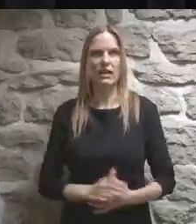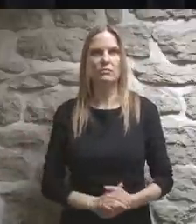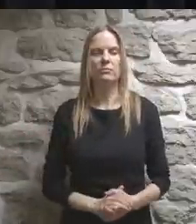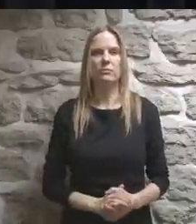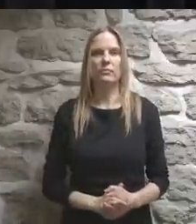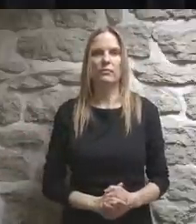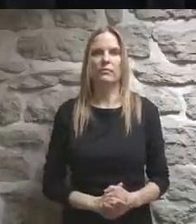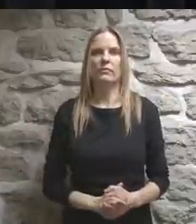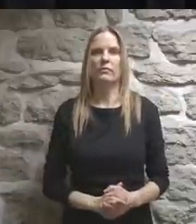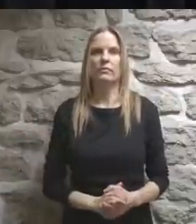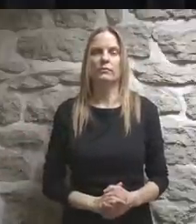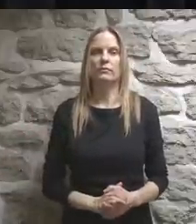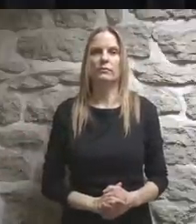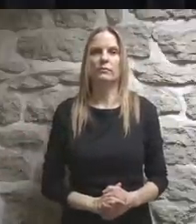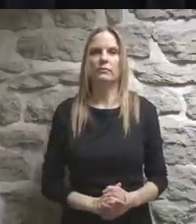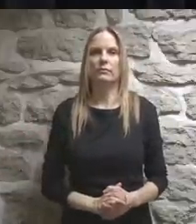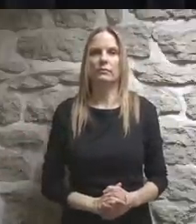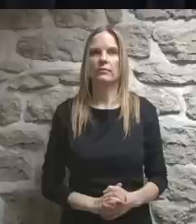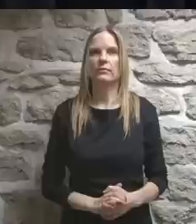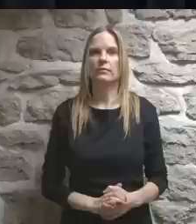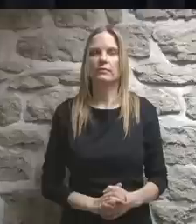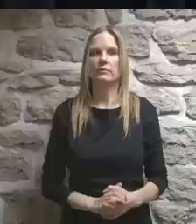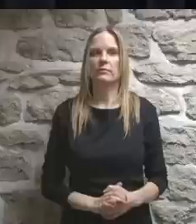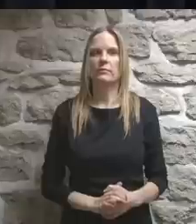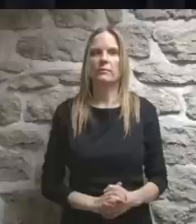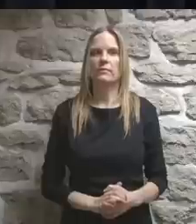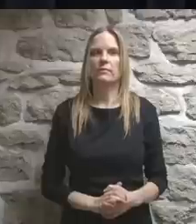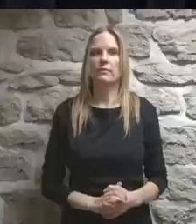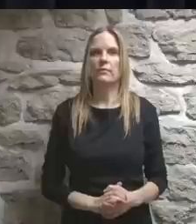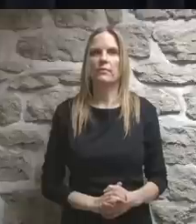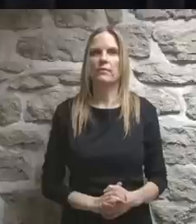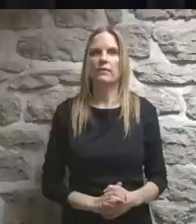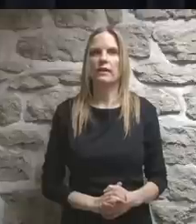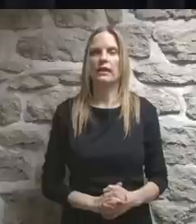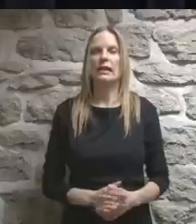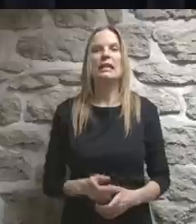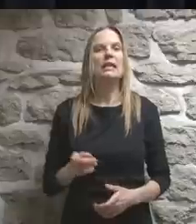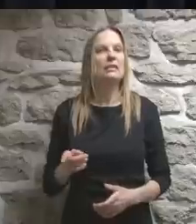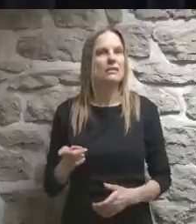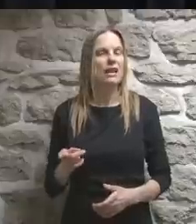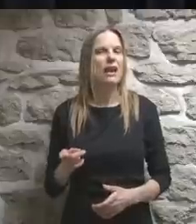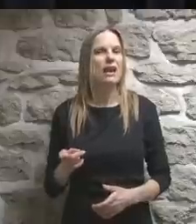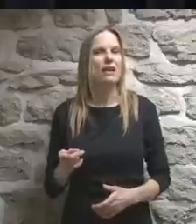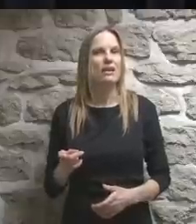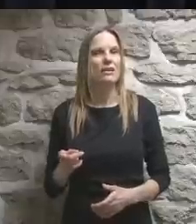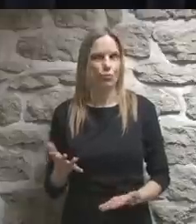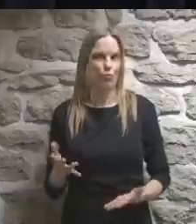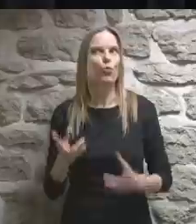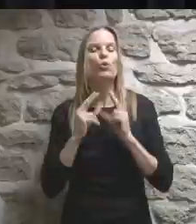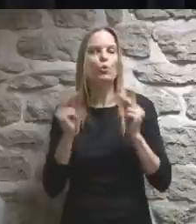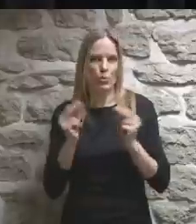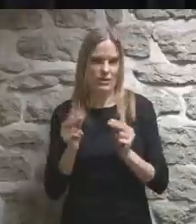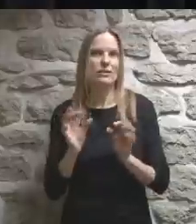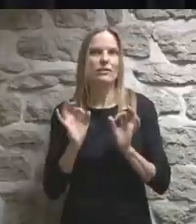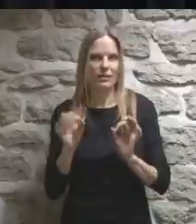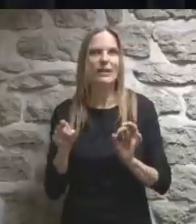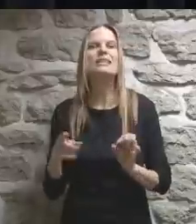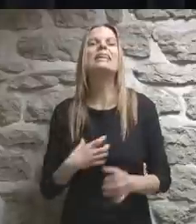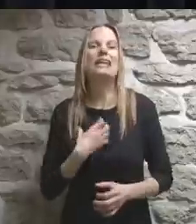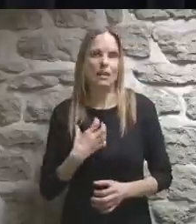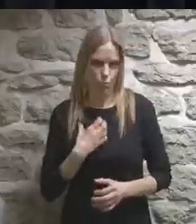seda on ka täiesti, seda on täiesti mõistlik ka tunnistada, et see ongi